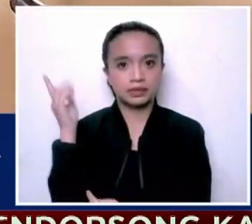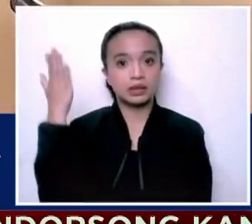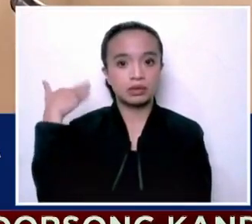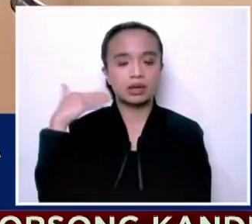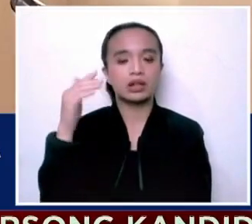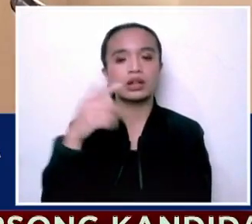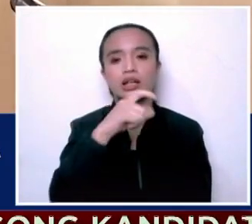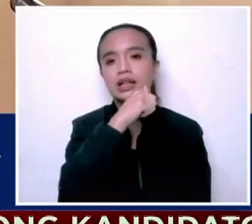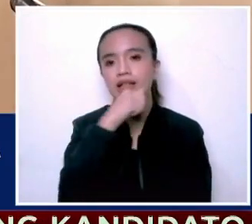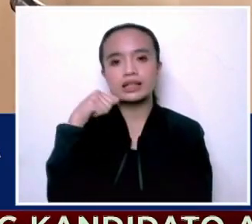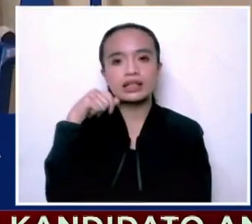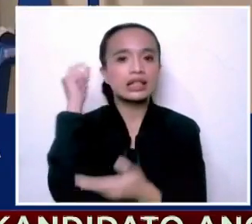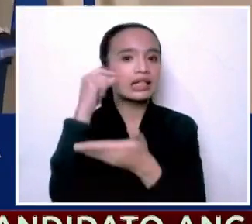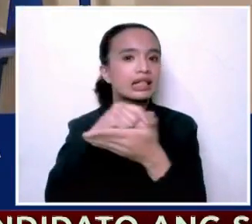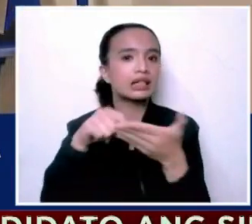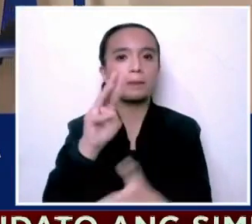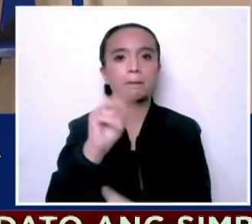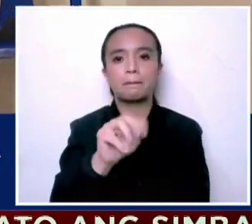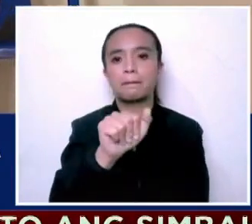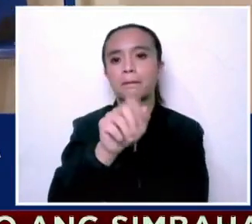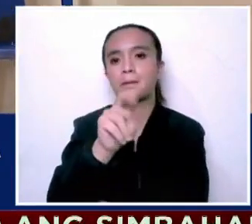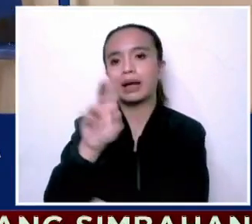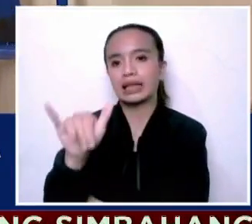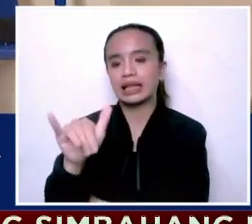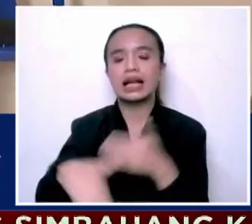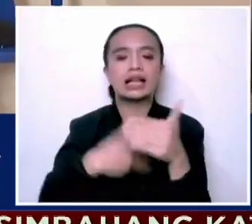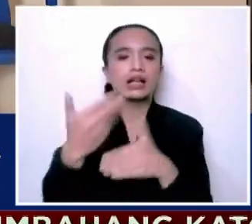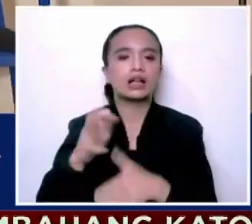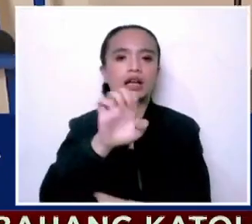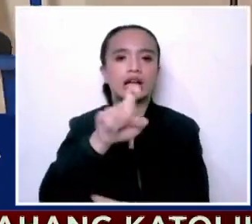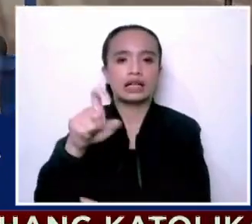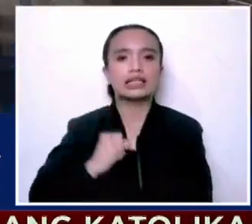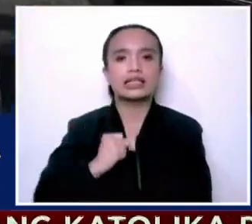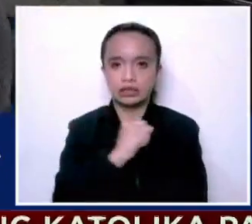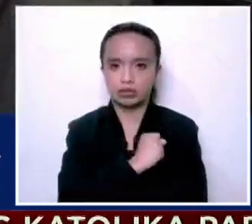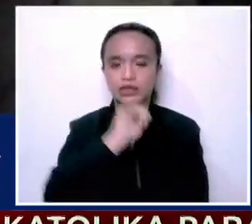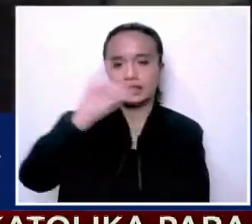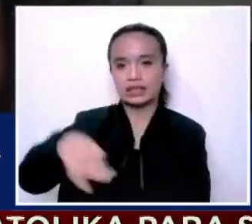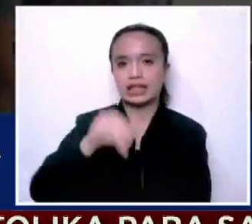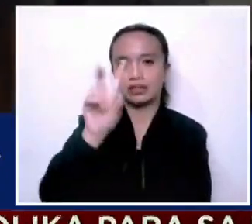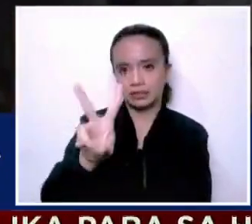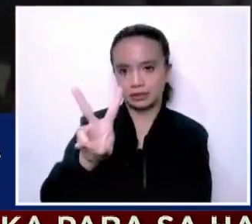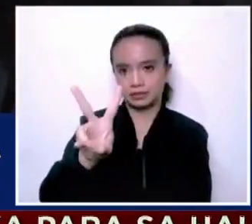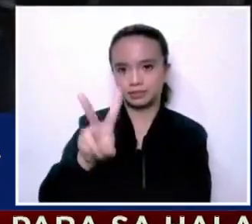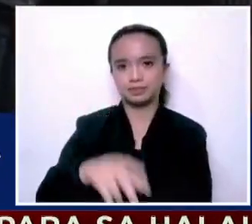Agriculture Secretary Manny Piñol, at dating Senador JV Ejercito.